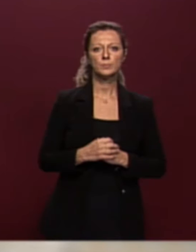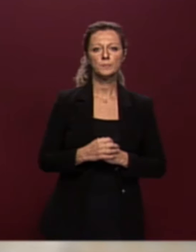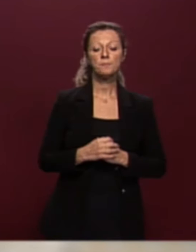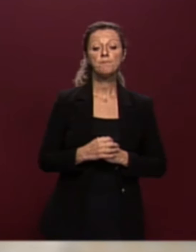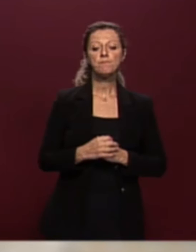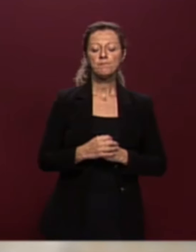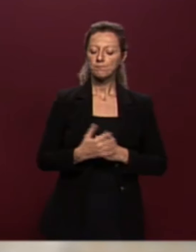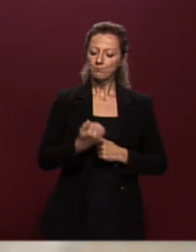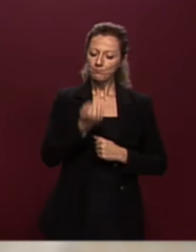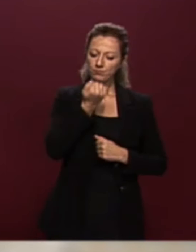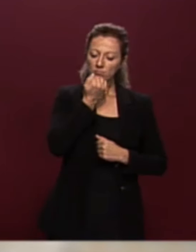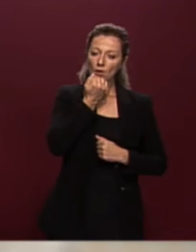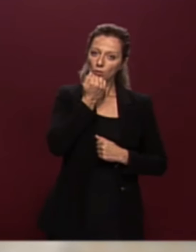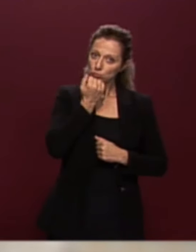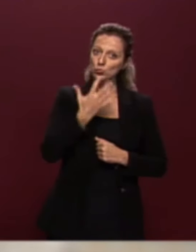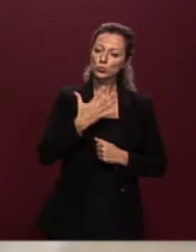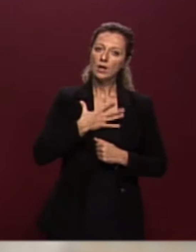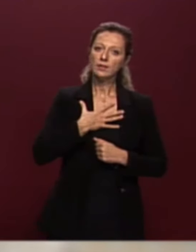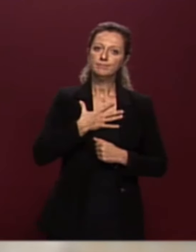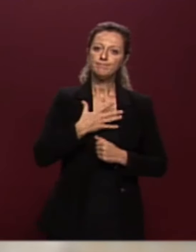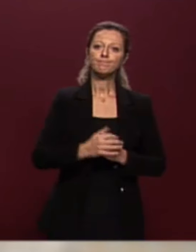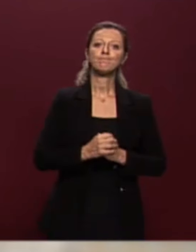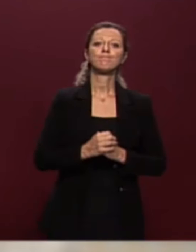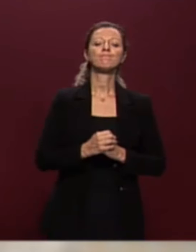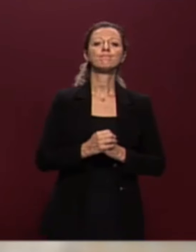Scusate, ma insomma